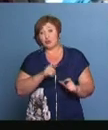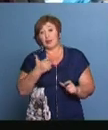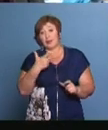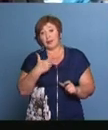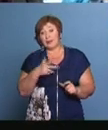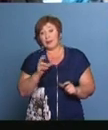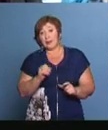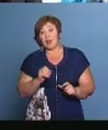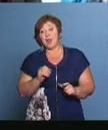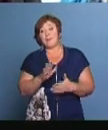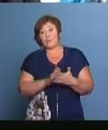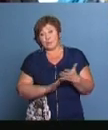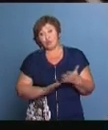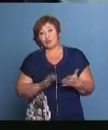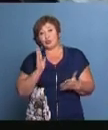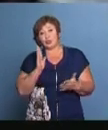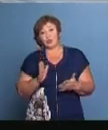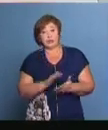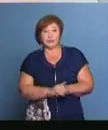Проверки будут продолжены до конца года.